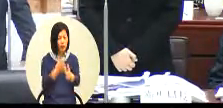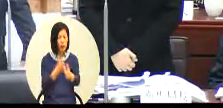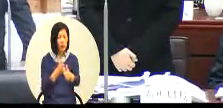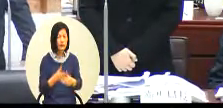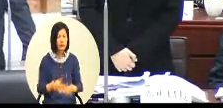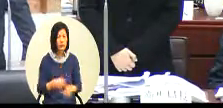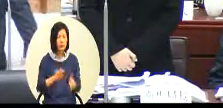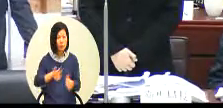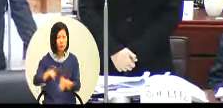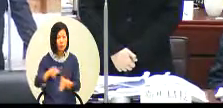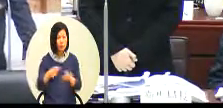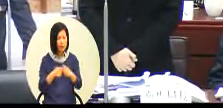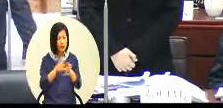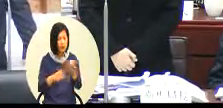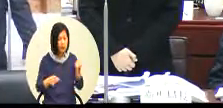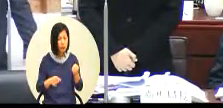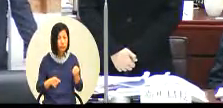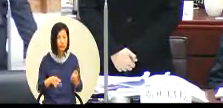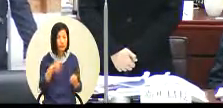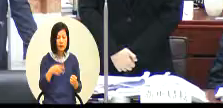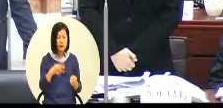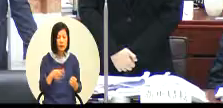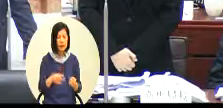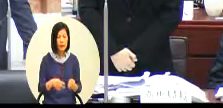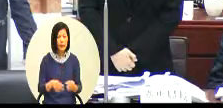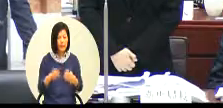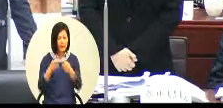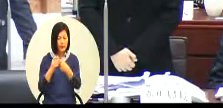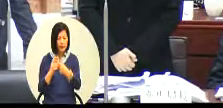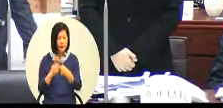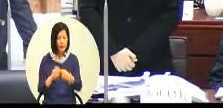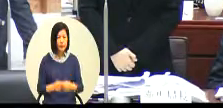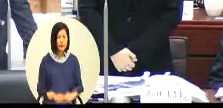除了这个人员以外，我们当然在第一个